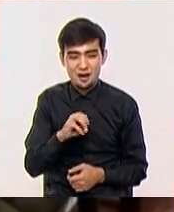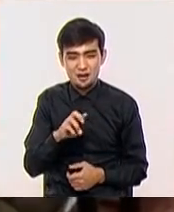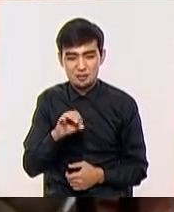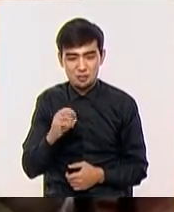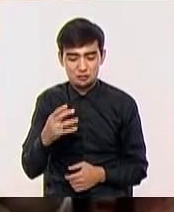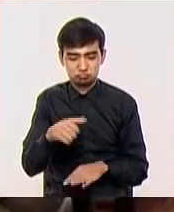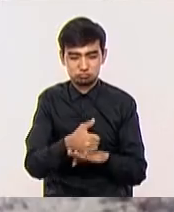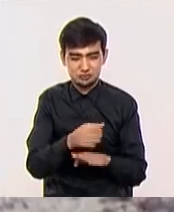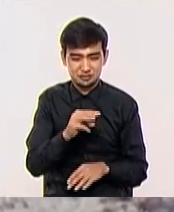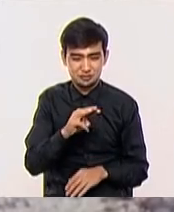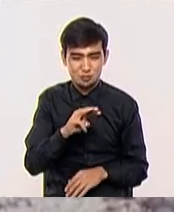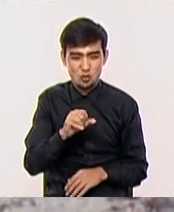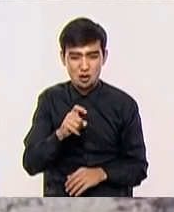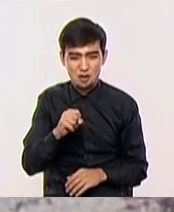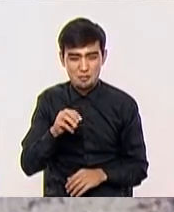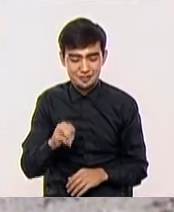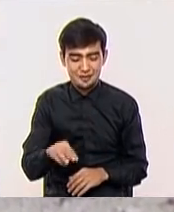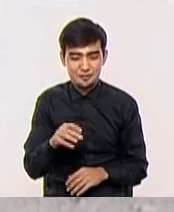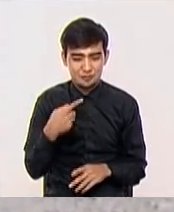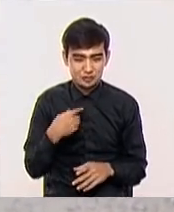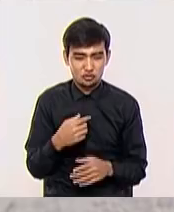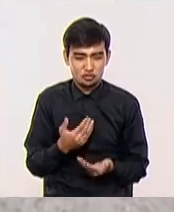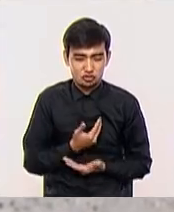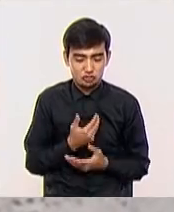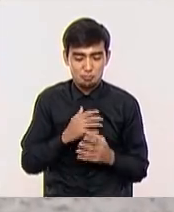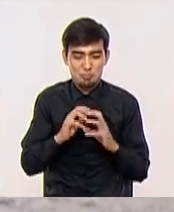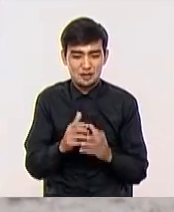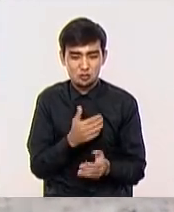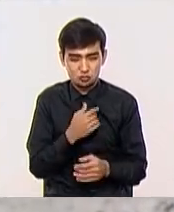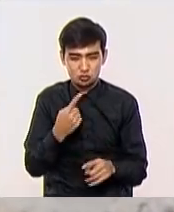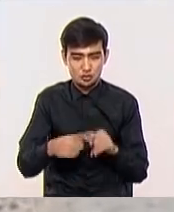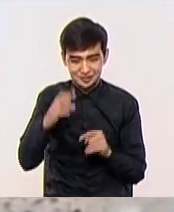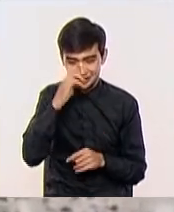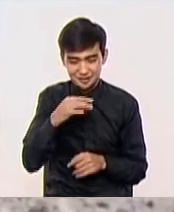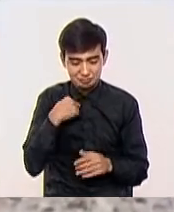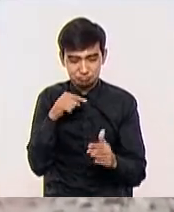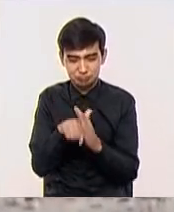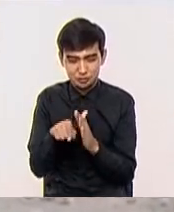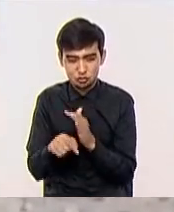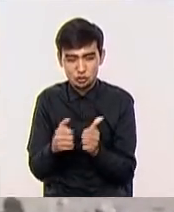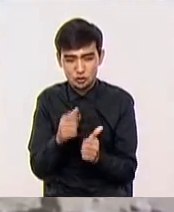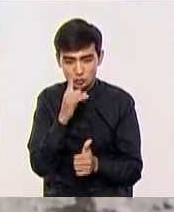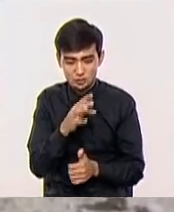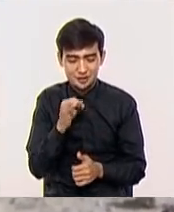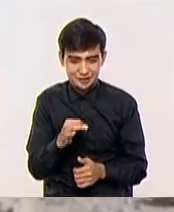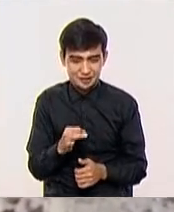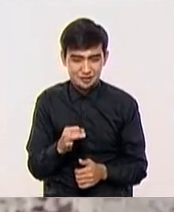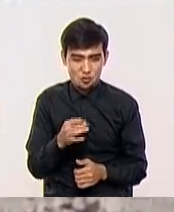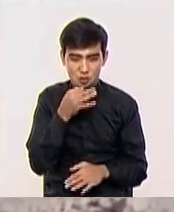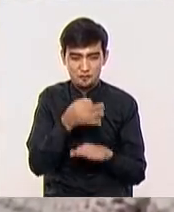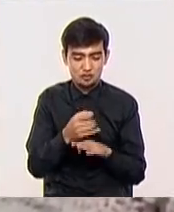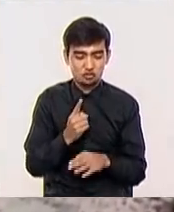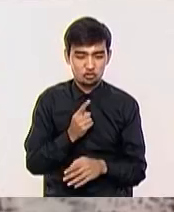Мухаммад Наим заявил, что талибы хотят жить в мире с другими странами, не намерены вмешиваться в дела соседей и рассчитывают в ответ